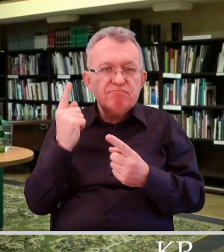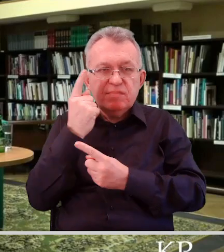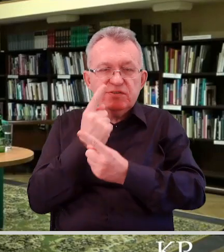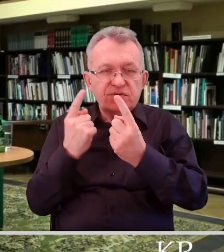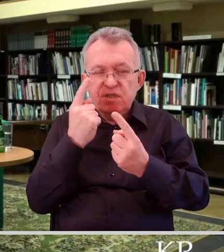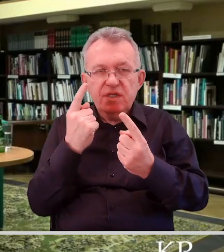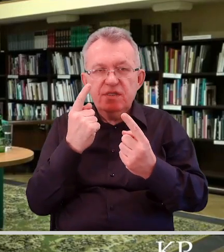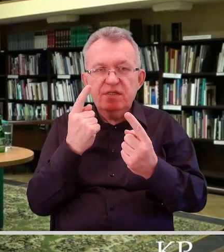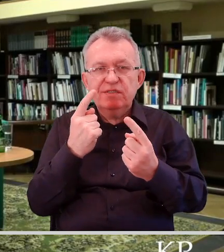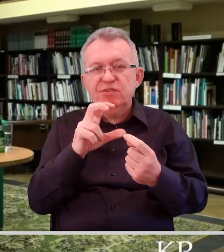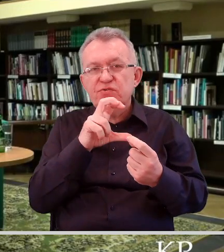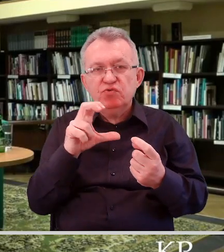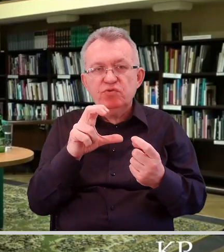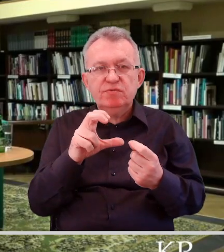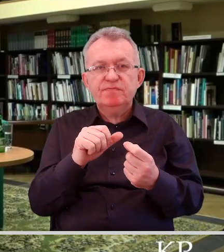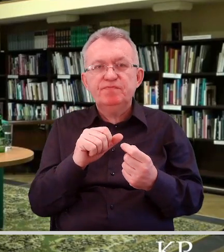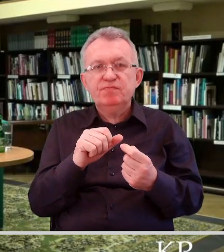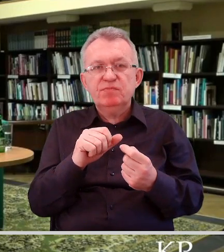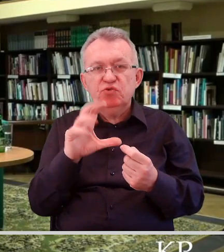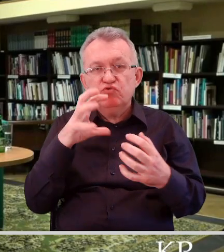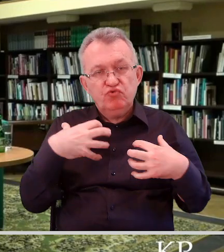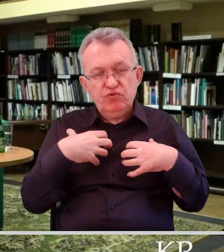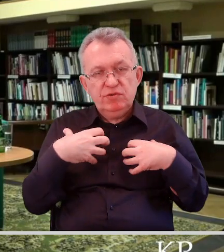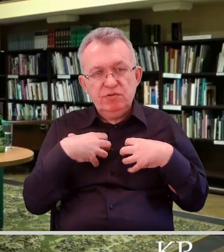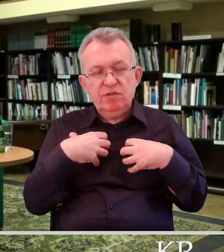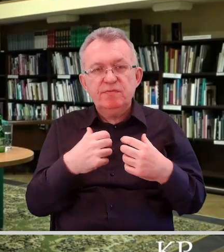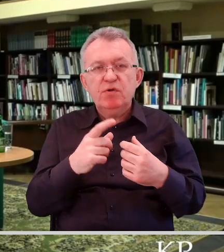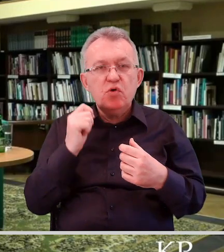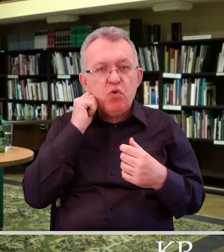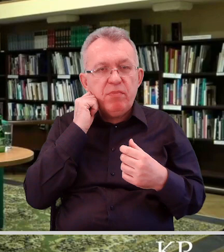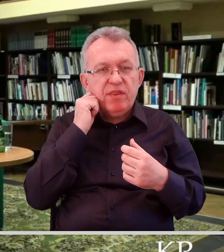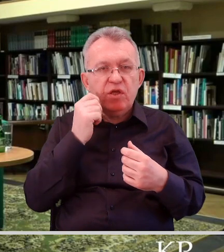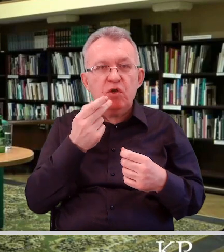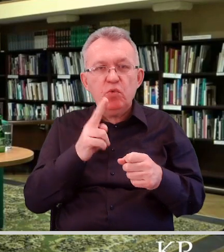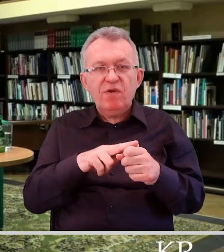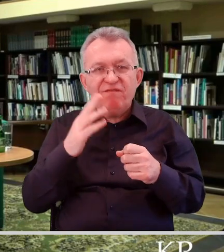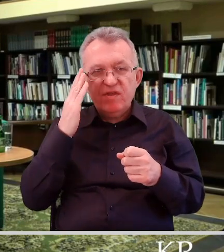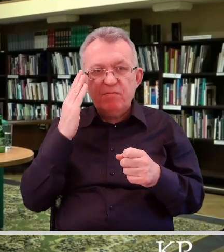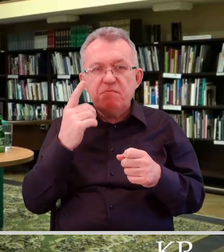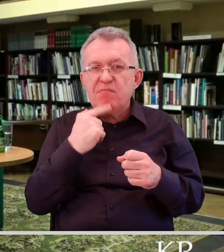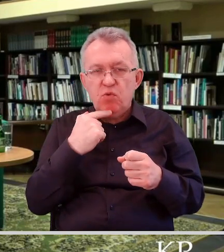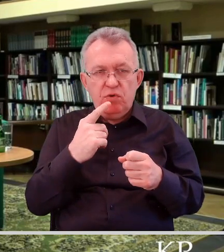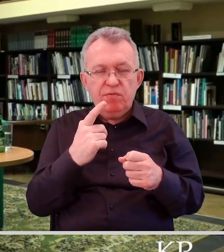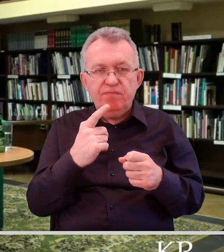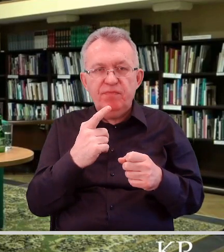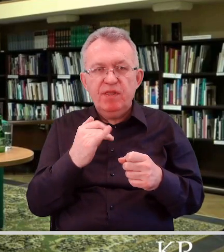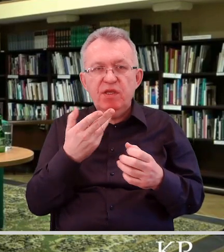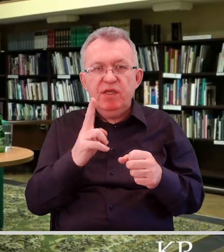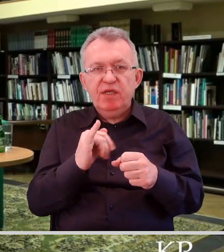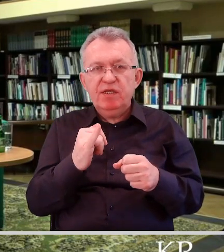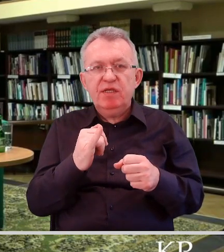myślenie, czy też w ogóle życie po prostu, kobiet, o których wiemy niewiele i